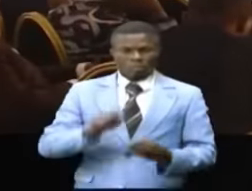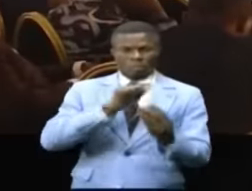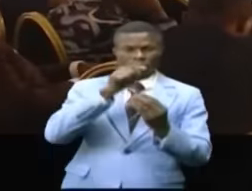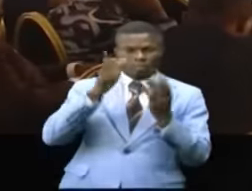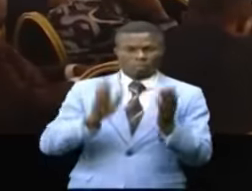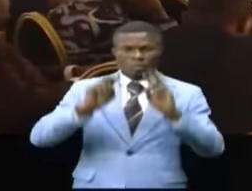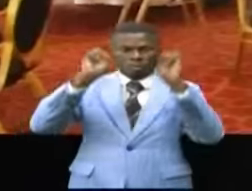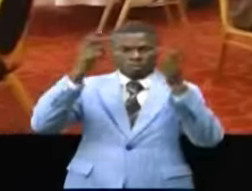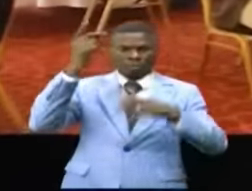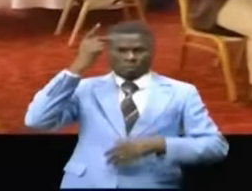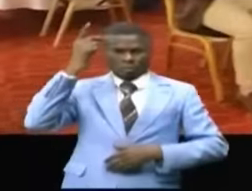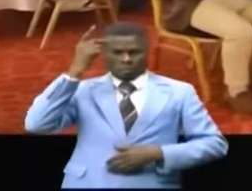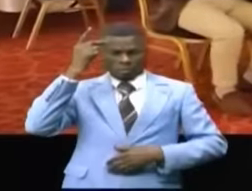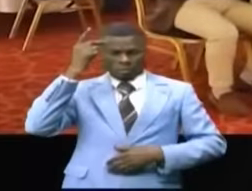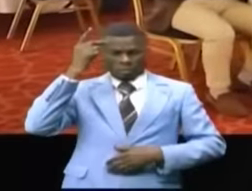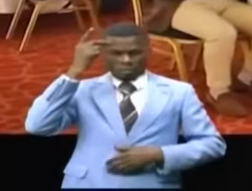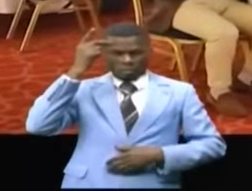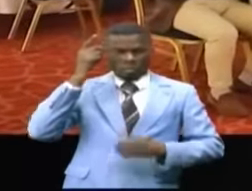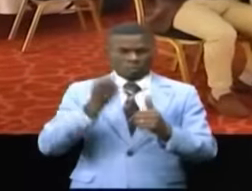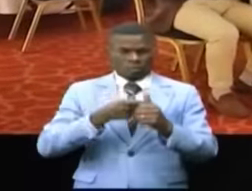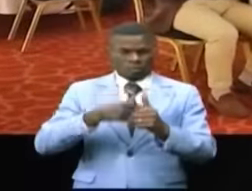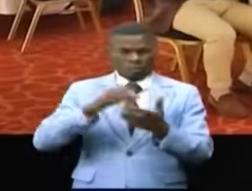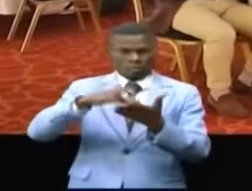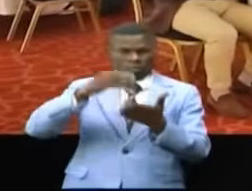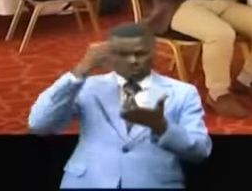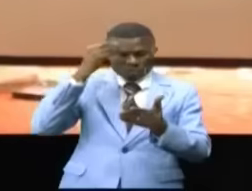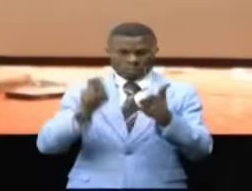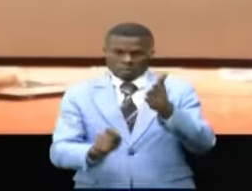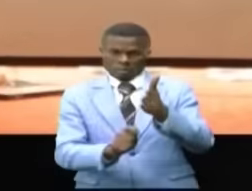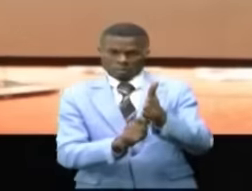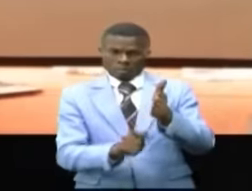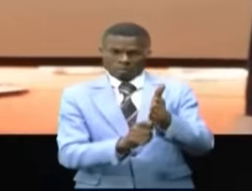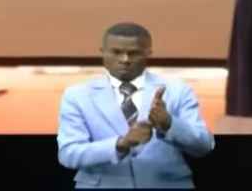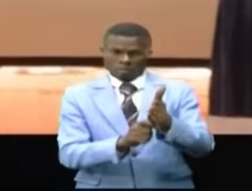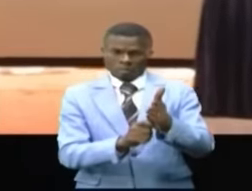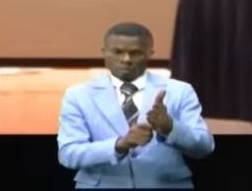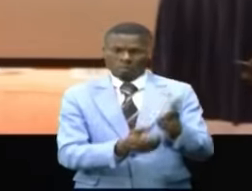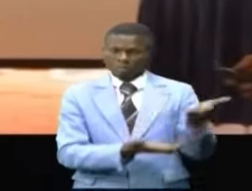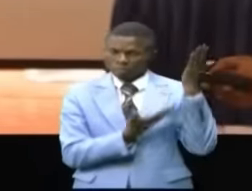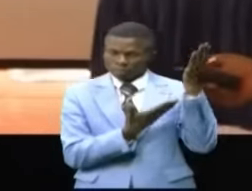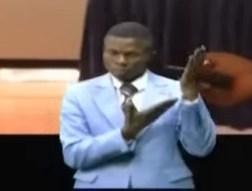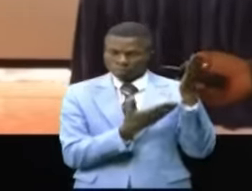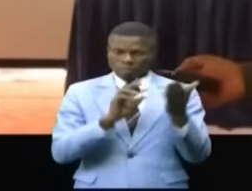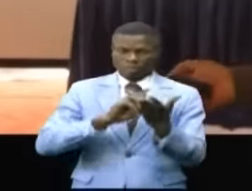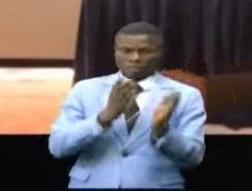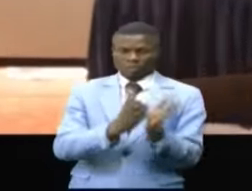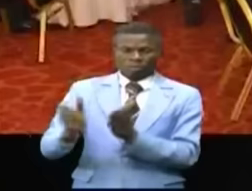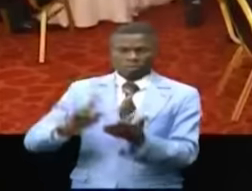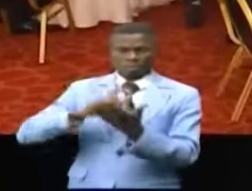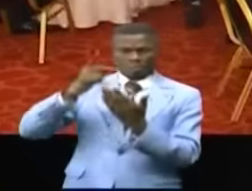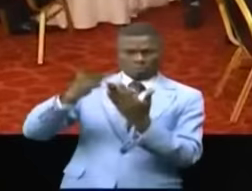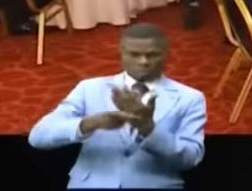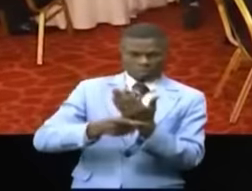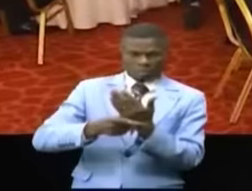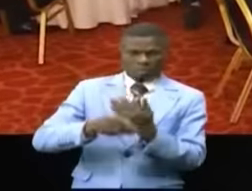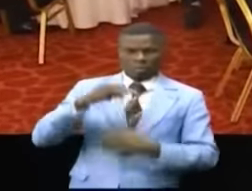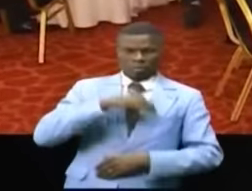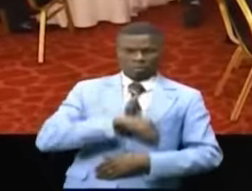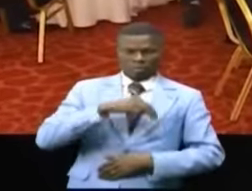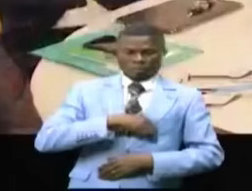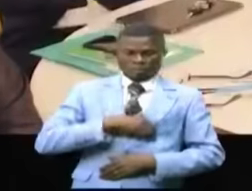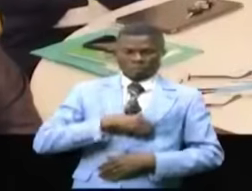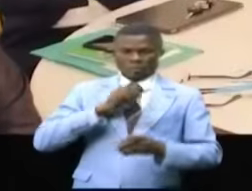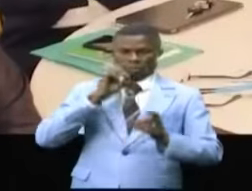la ville de Kinshasa ont d'abord appris le technique et importance de la planification d'une mission